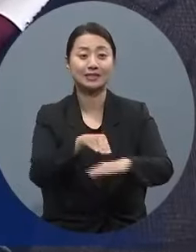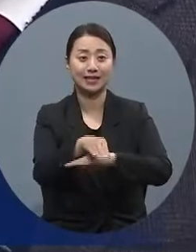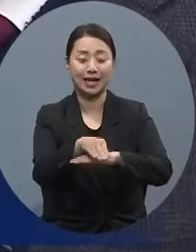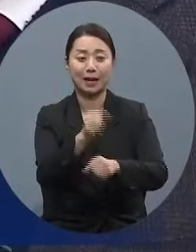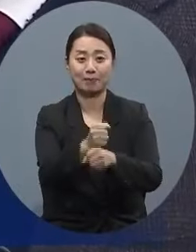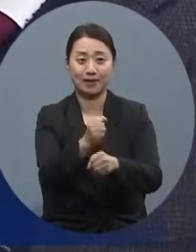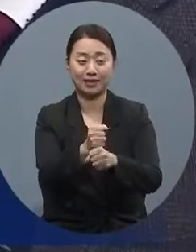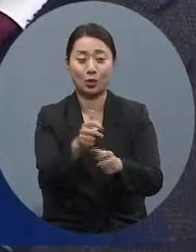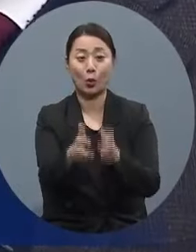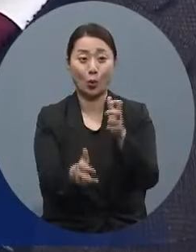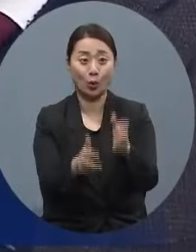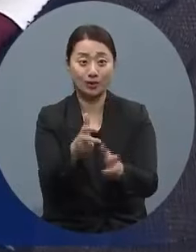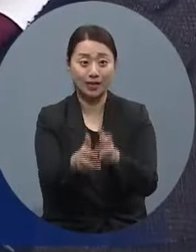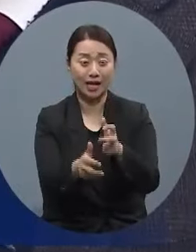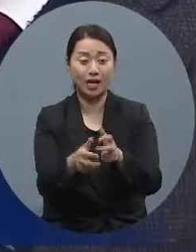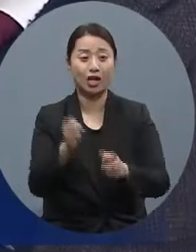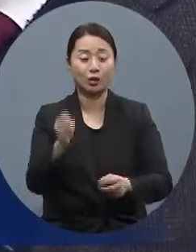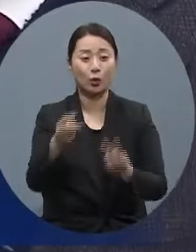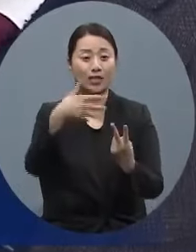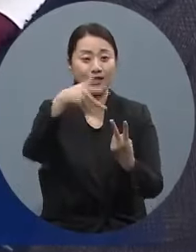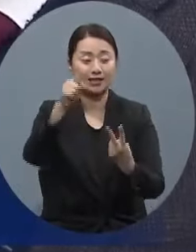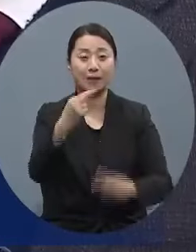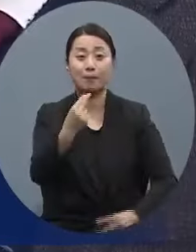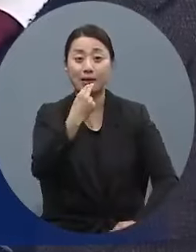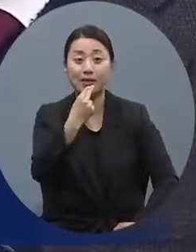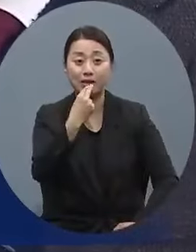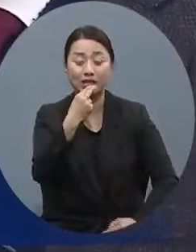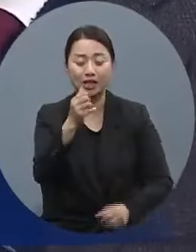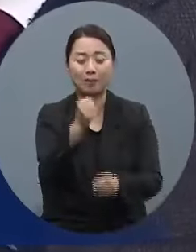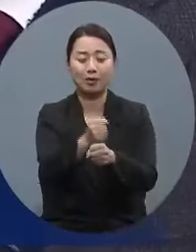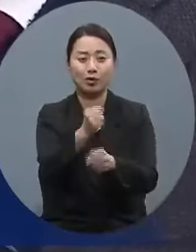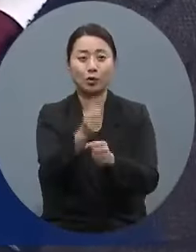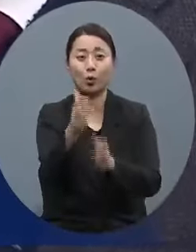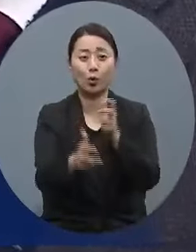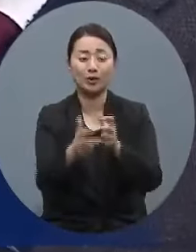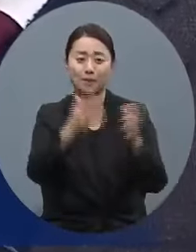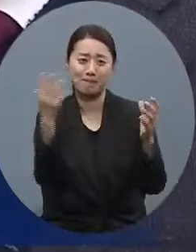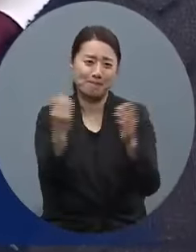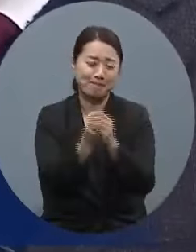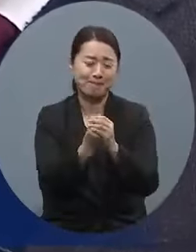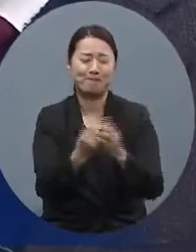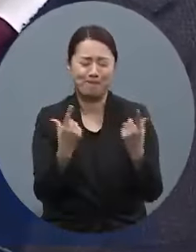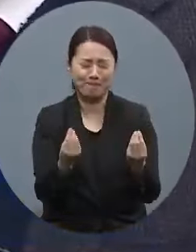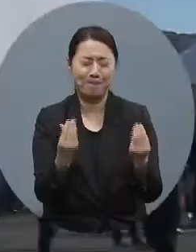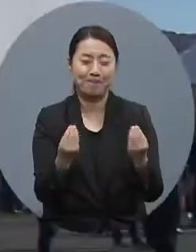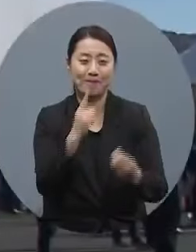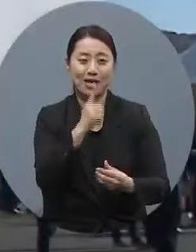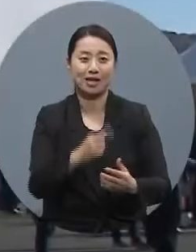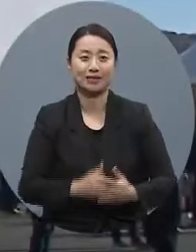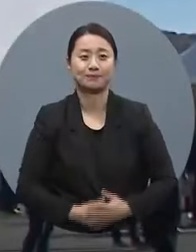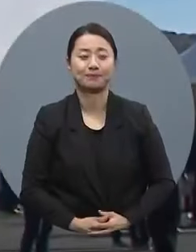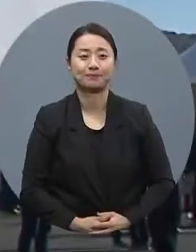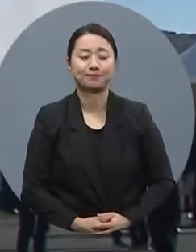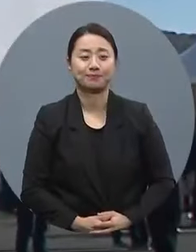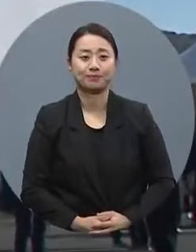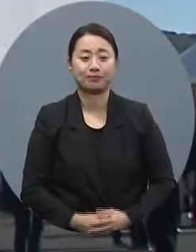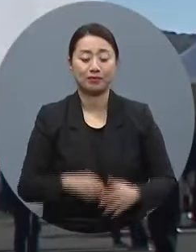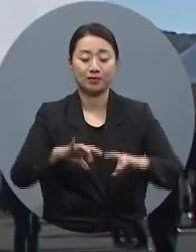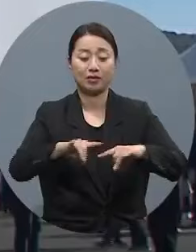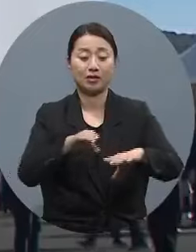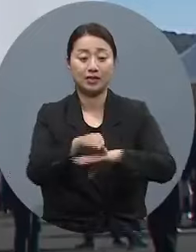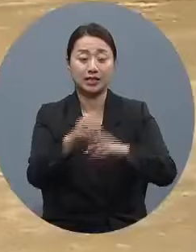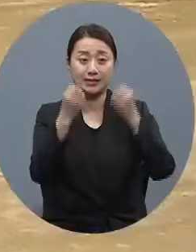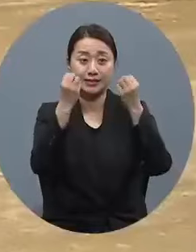공장과 또한 최대 배터리 생산공장을 모두 갖추게 되었습니다 전기